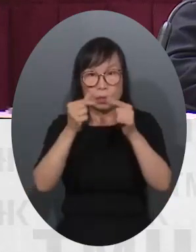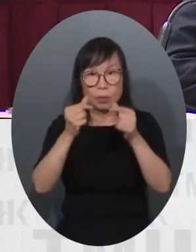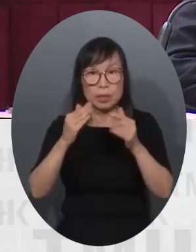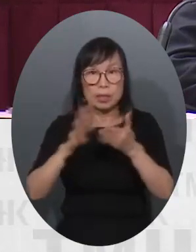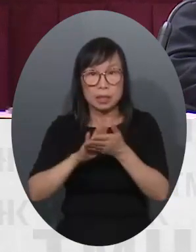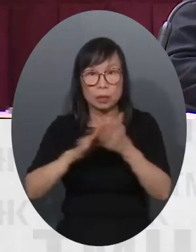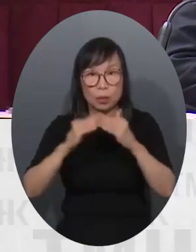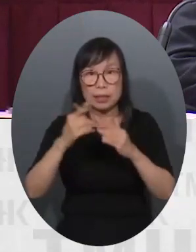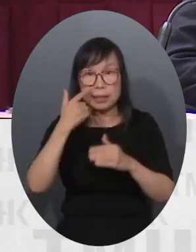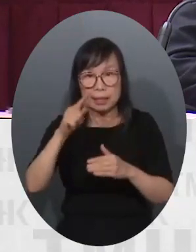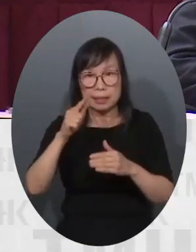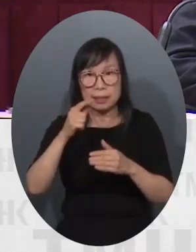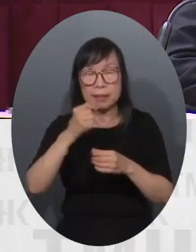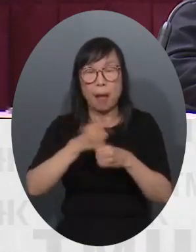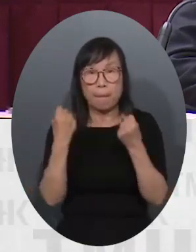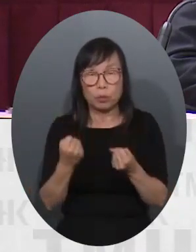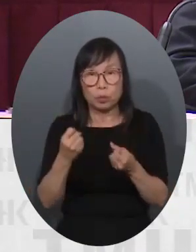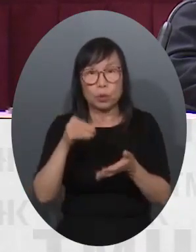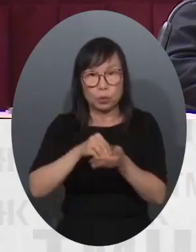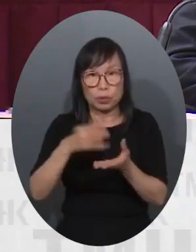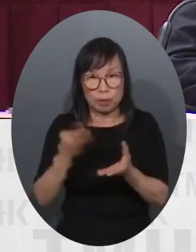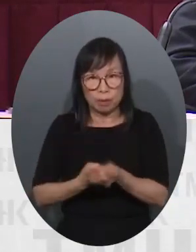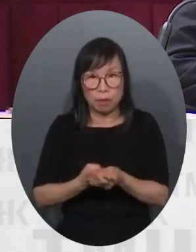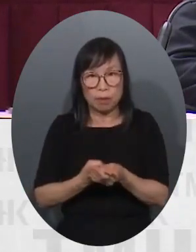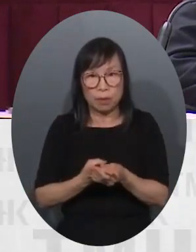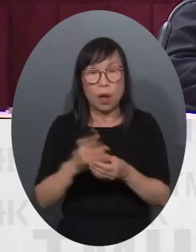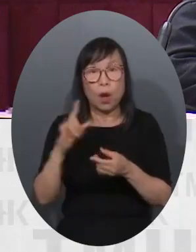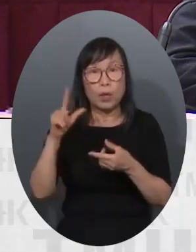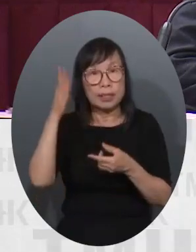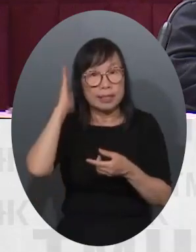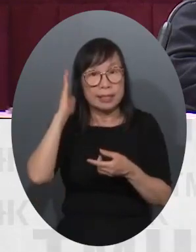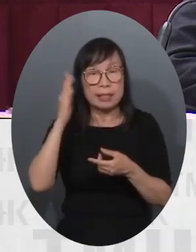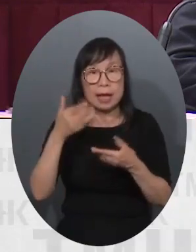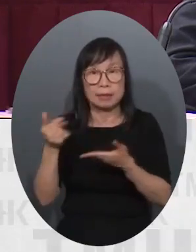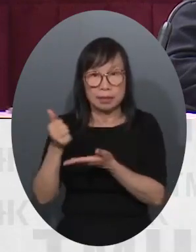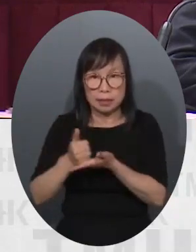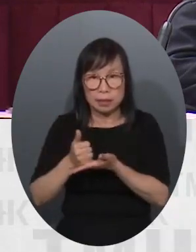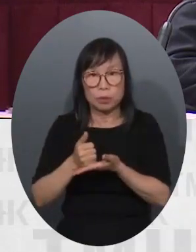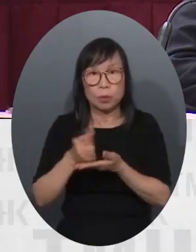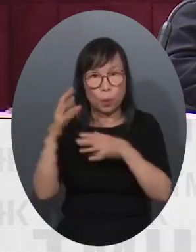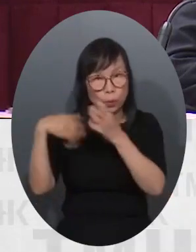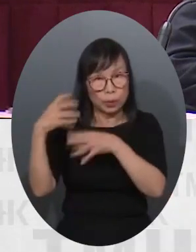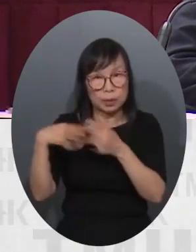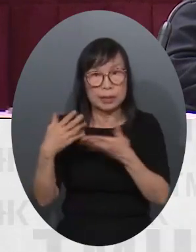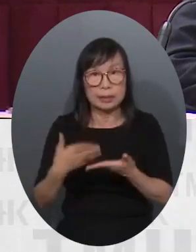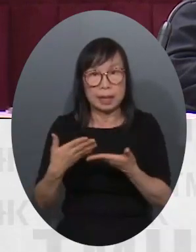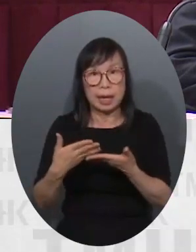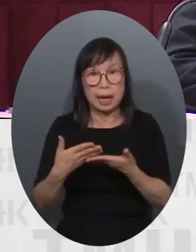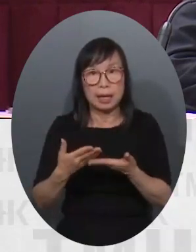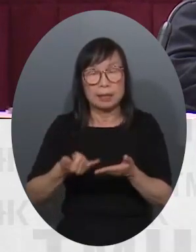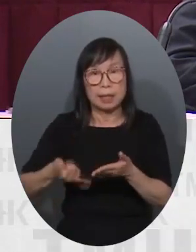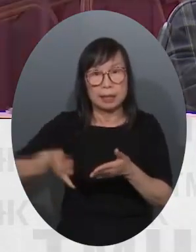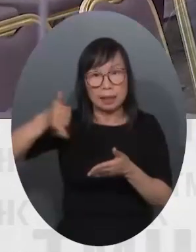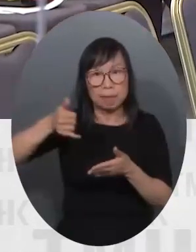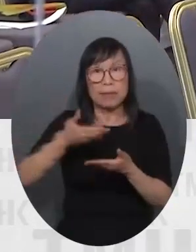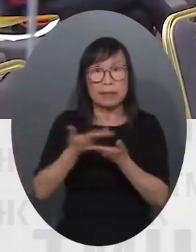局新成員的普通決議案。許先生今日亦應邀出席會議，現在我請他起立與大